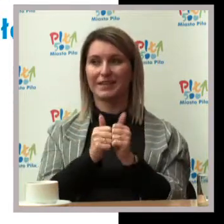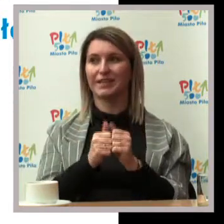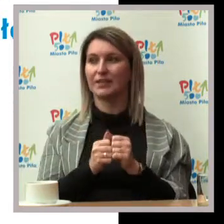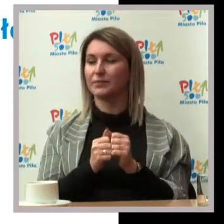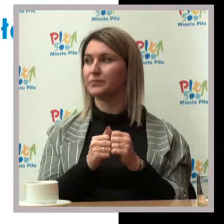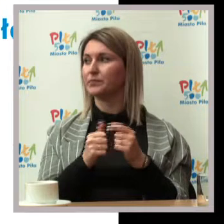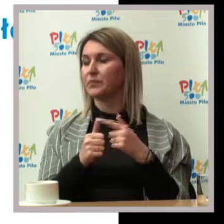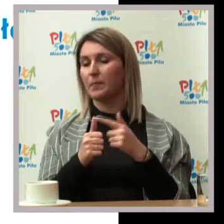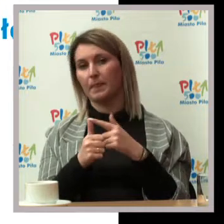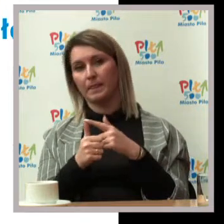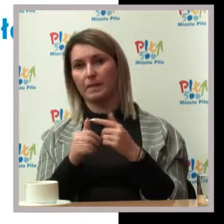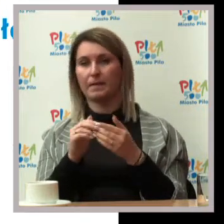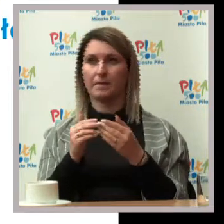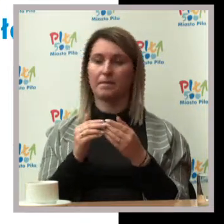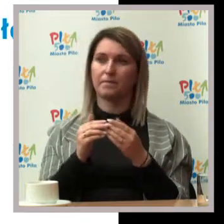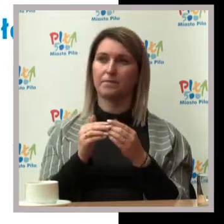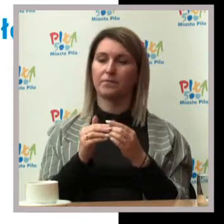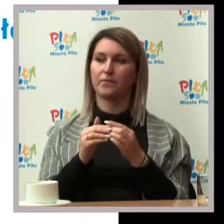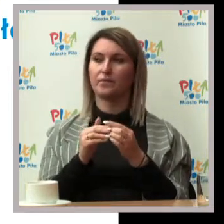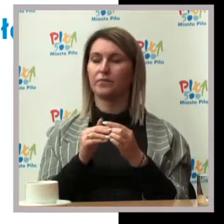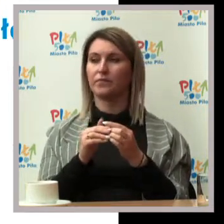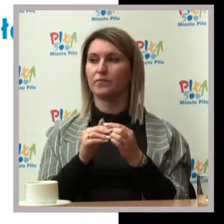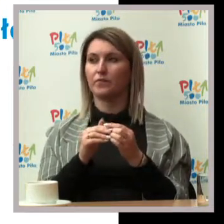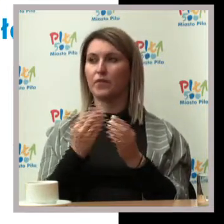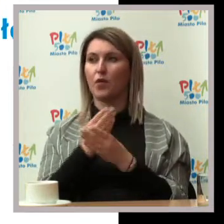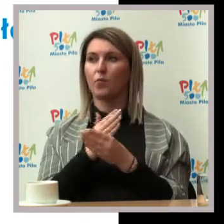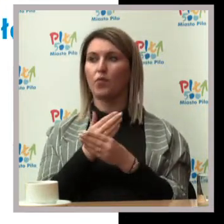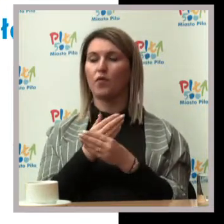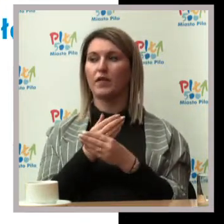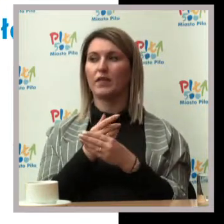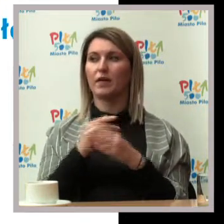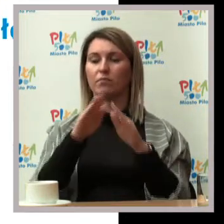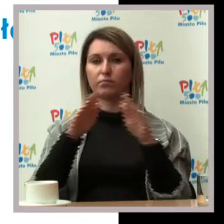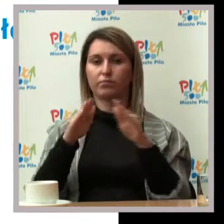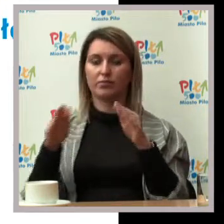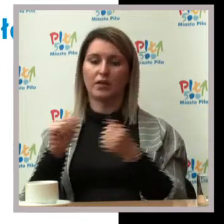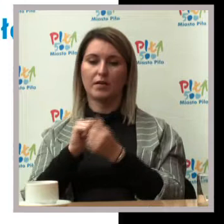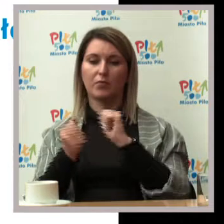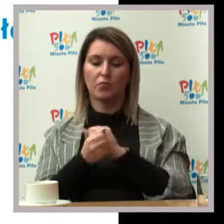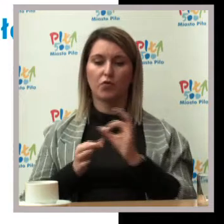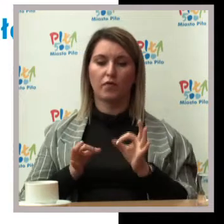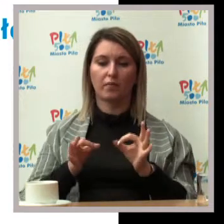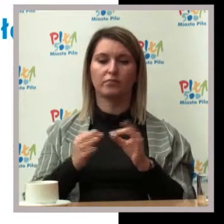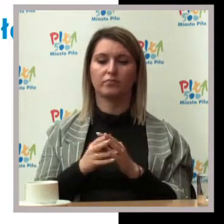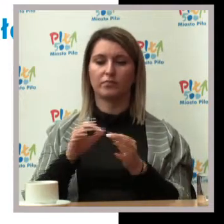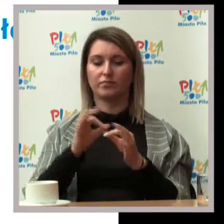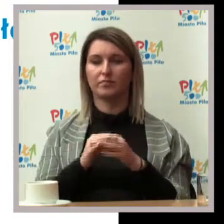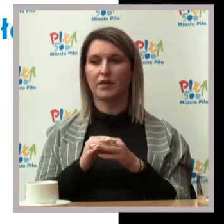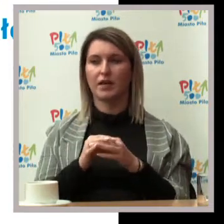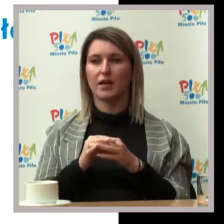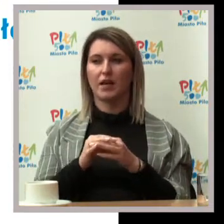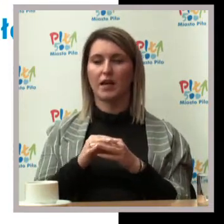dotyczą między innymi budowy pasieki miejskiej z zakupem rodzin pszczelich, przebudowę nawierzchni placu zabaw przy szkole podstawowej nr